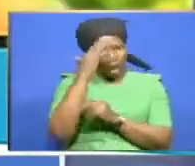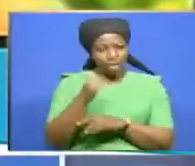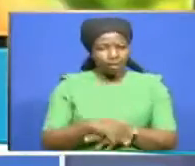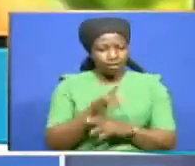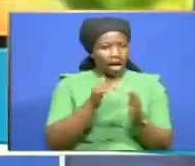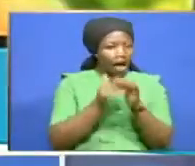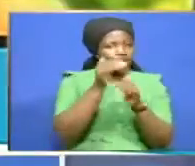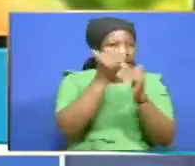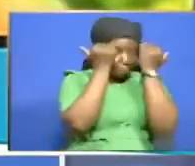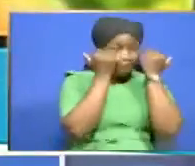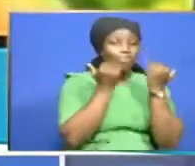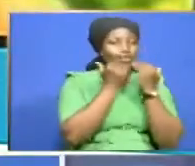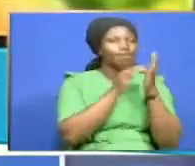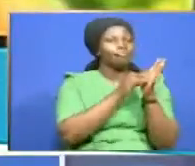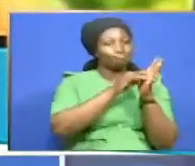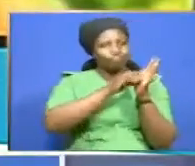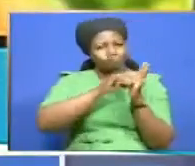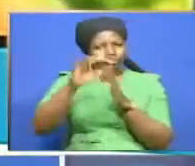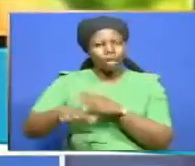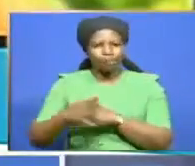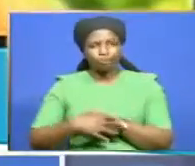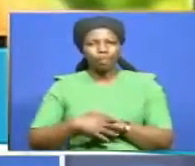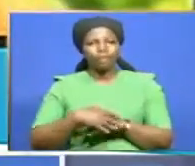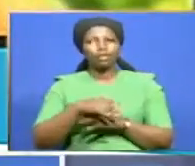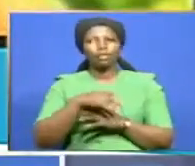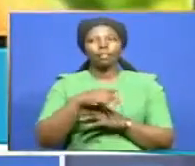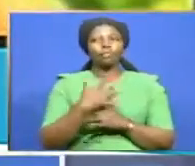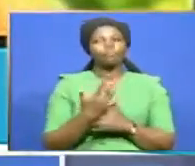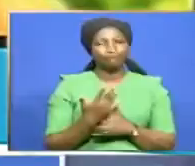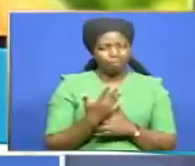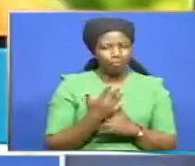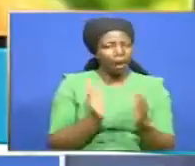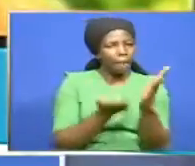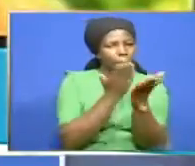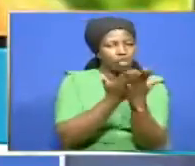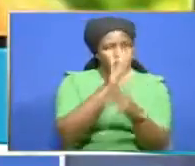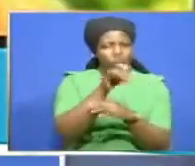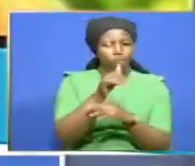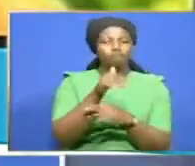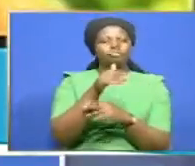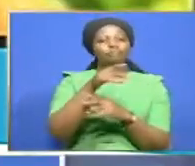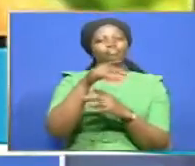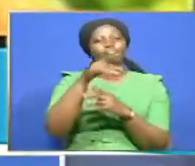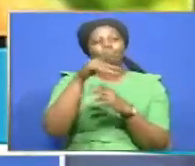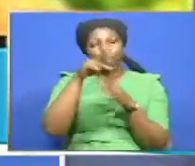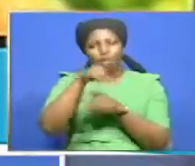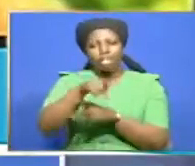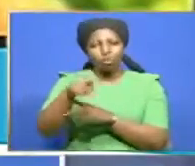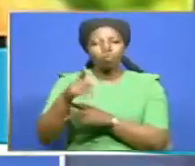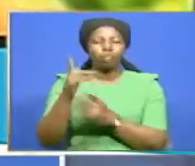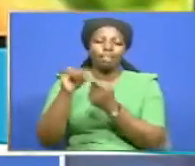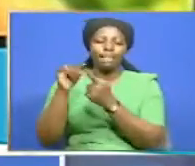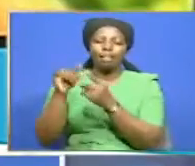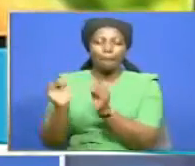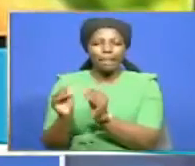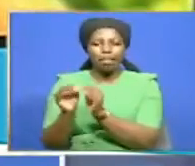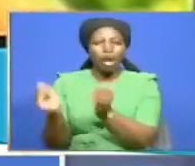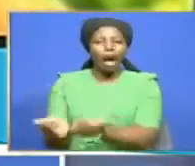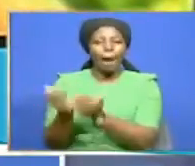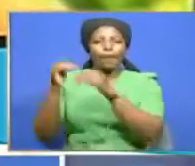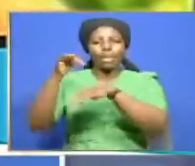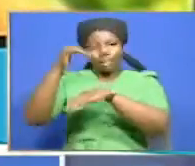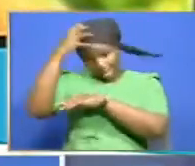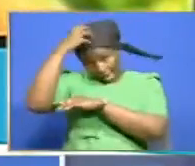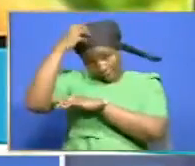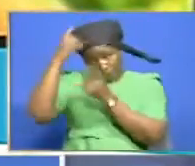kutupilia mbali ombi la upande wa mashtaka kwamba vikao hivyo viandaliwe huko Lamu. Hakimu mwandamizi Zainab Abdul aliagiza